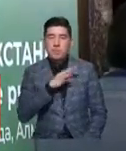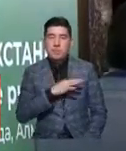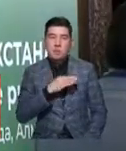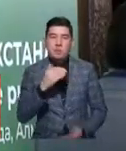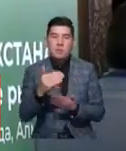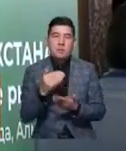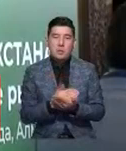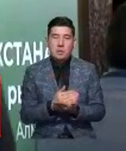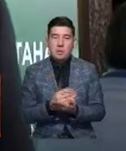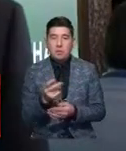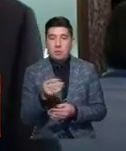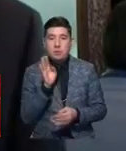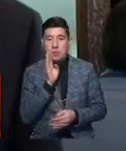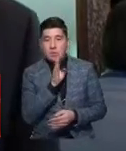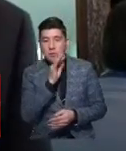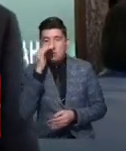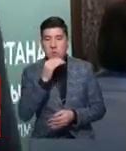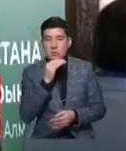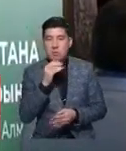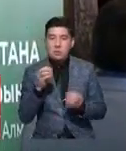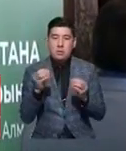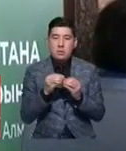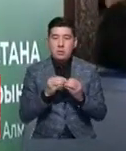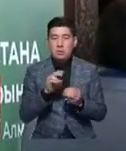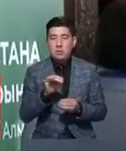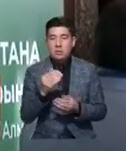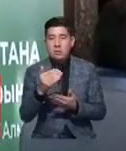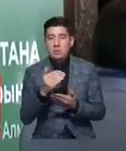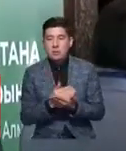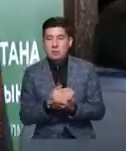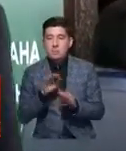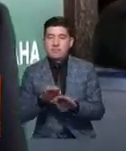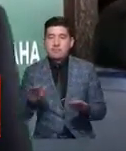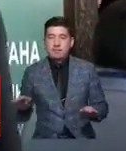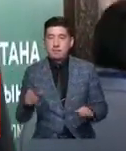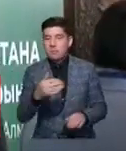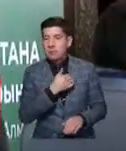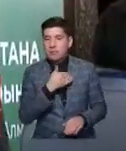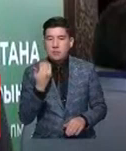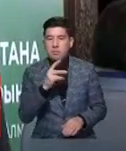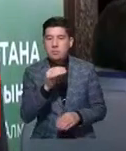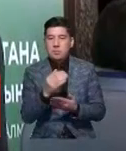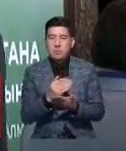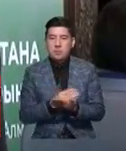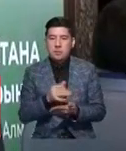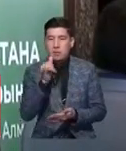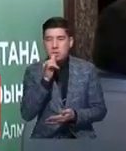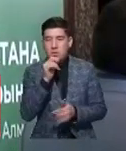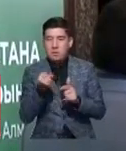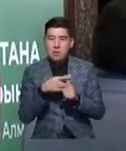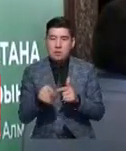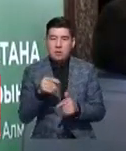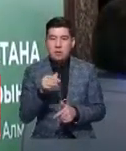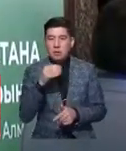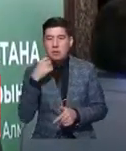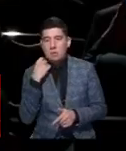Представим себе, что вы родитель, который делится 10 тысячами тенге со своим ребенком, и вы не хотите, чтобы он покупал сигареты или алкоголь на них. Это цифровой